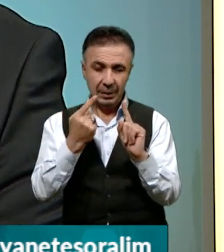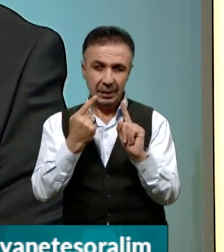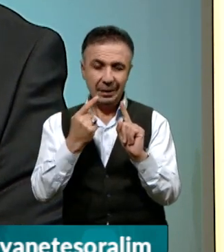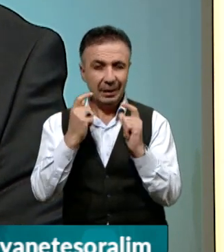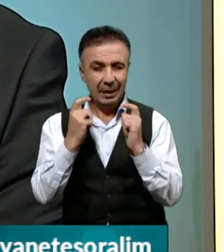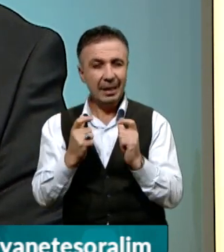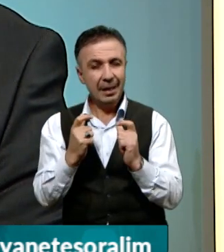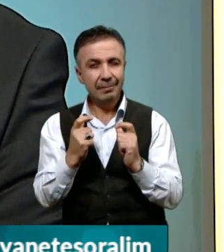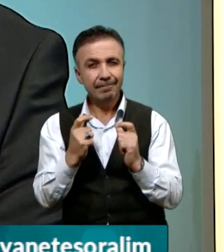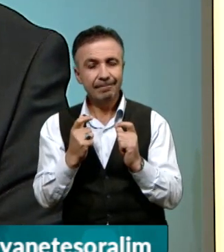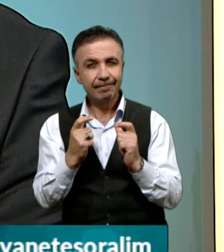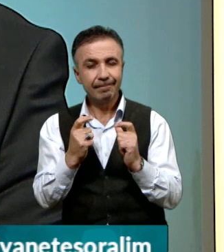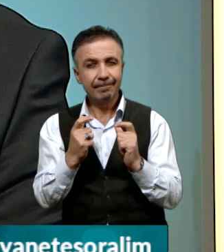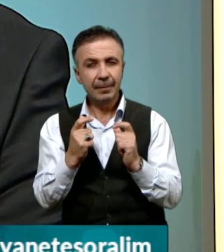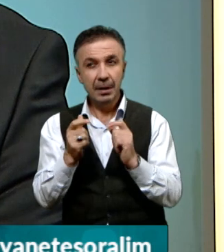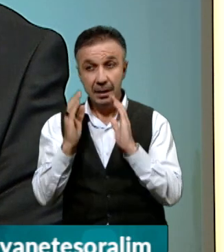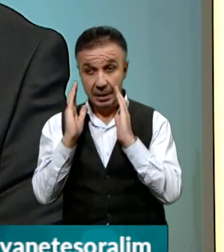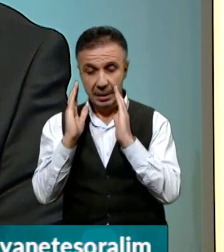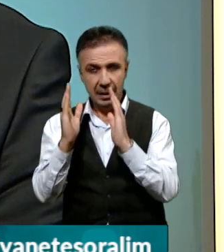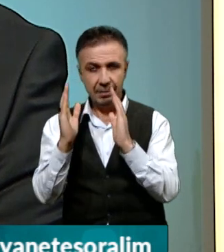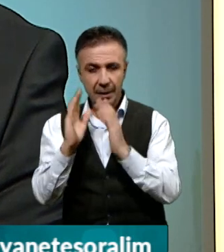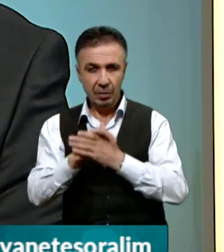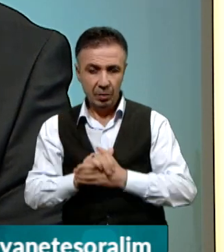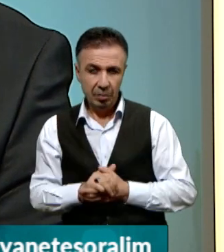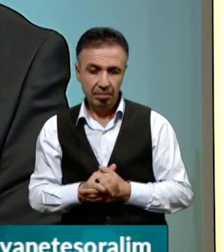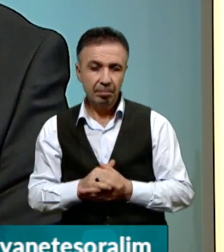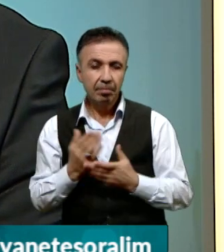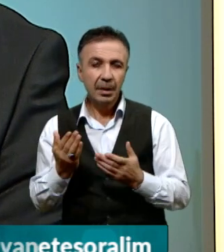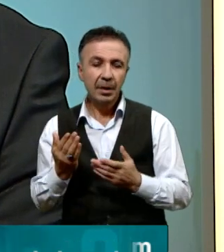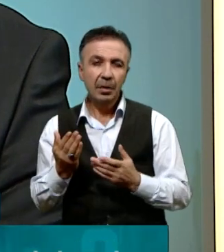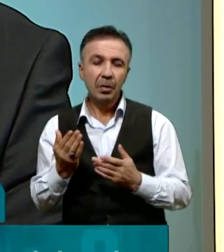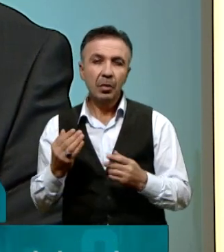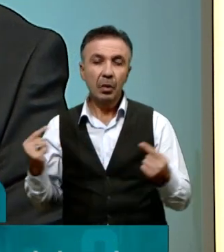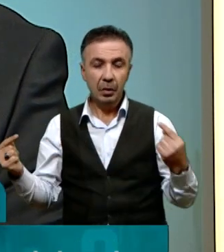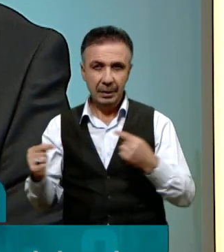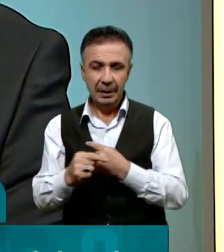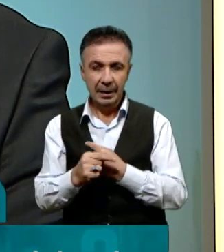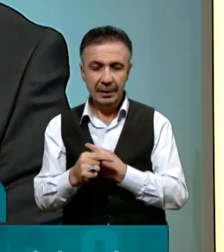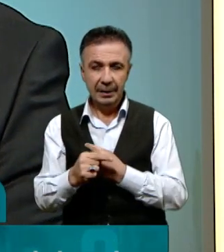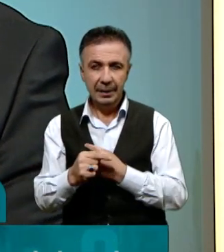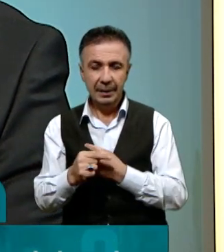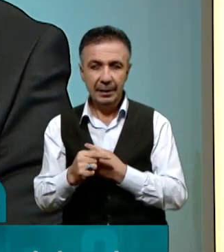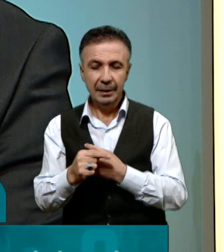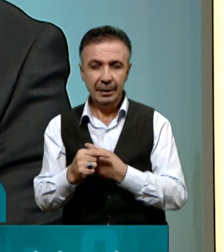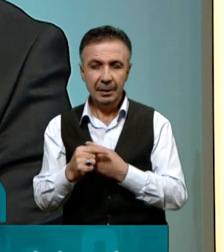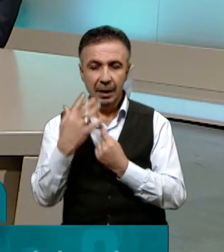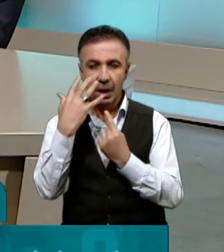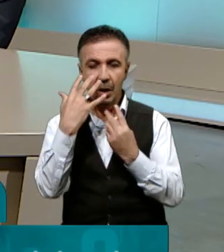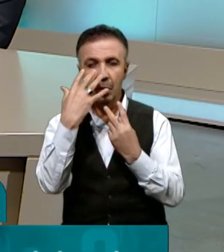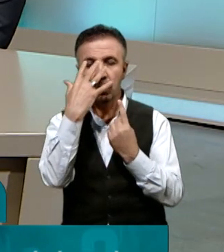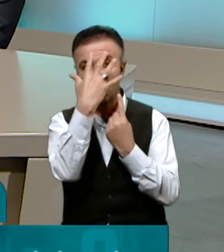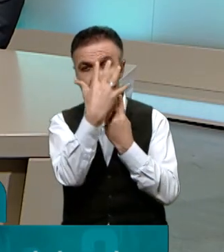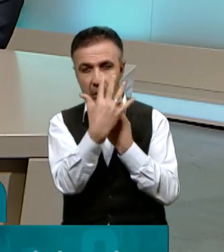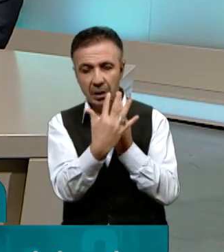yer aslında nedir? Kıble yönü değil mi? Kıbledir. Peki onun tersi de gölgesinin düştüğü ters, o zaman gölge ona